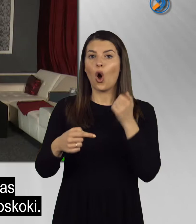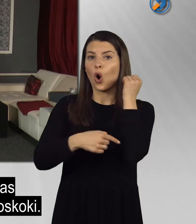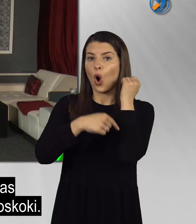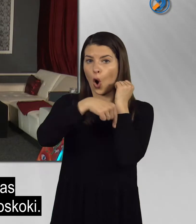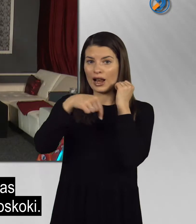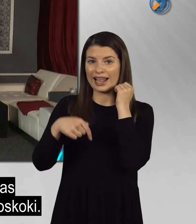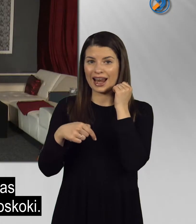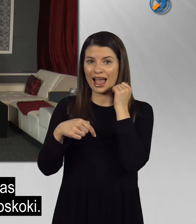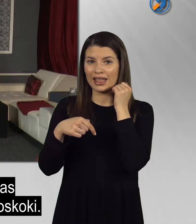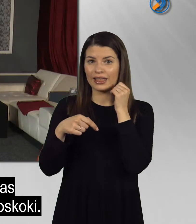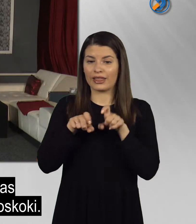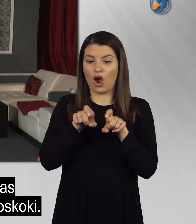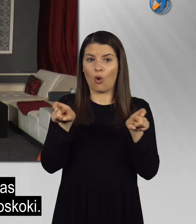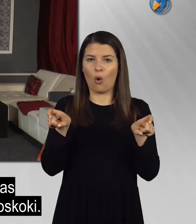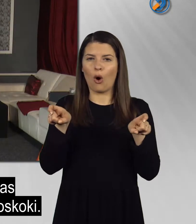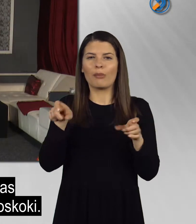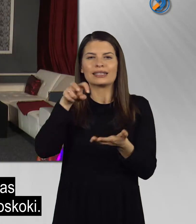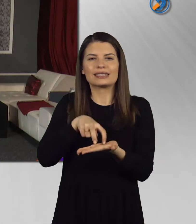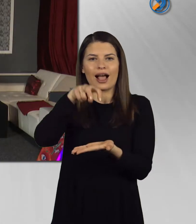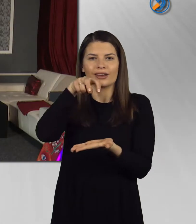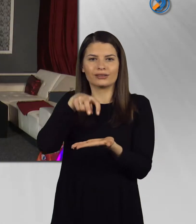Kolena ves čas na ven. Majhni poskoki.